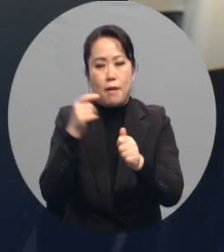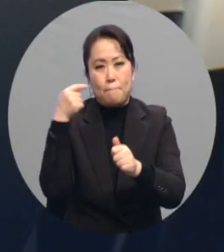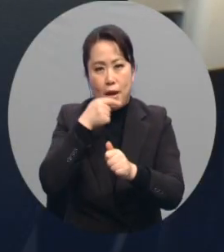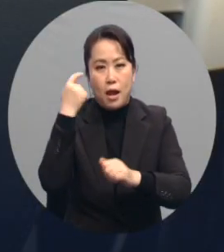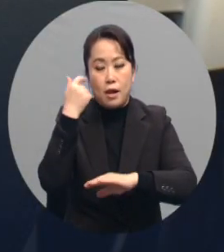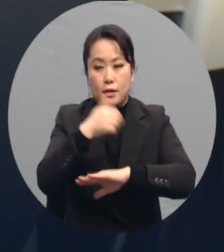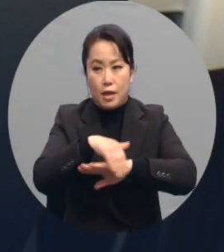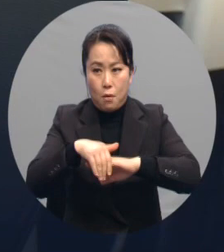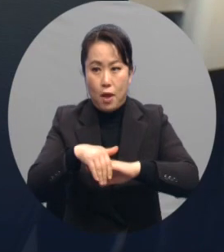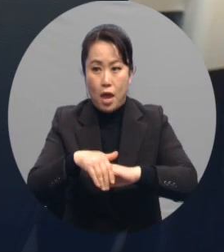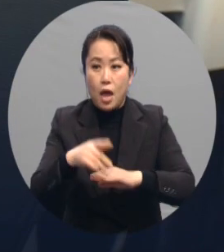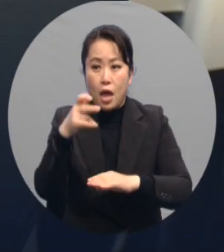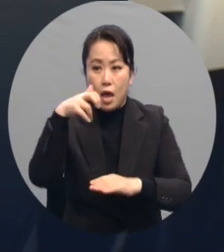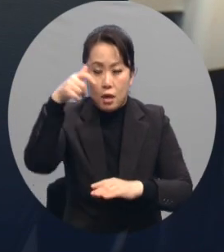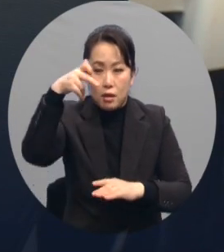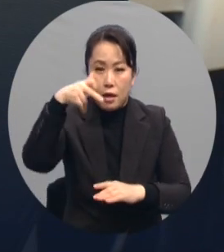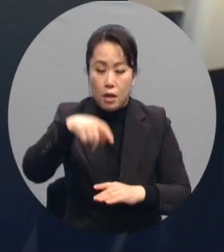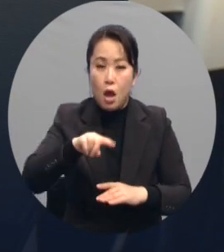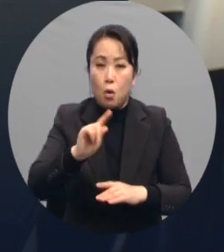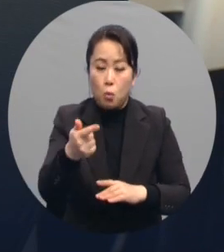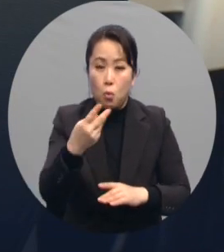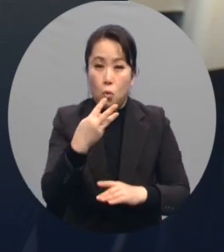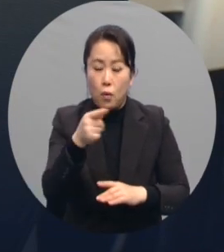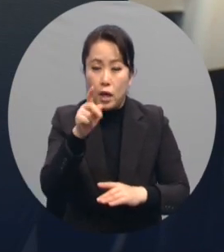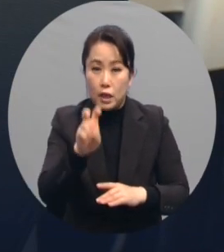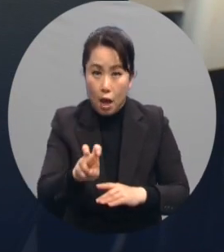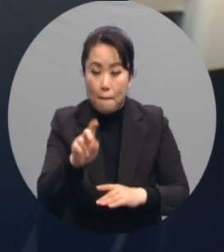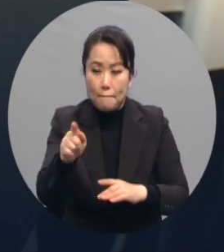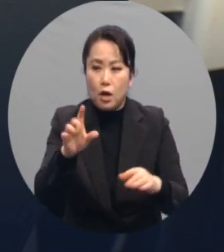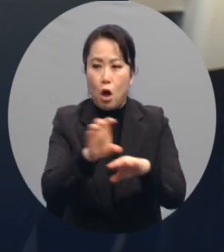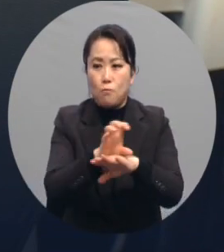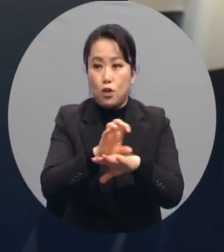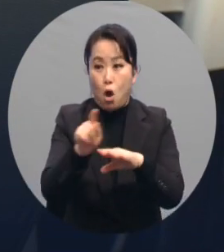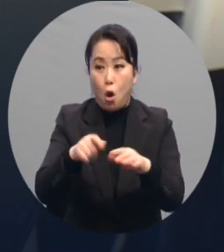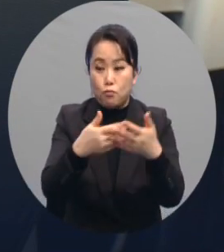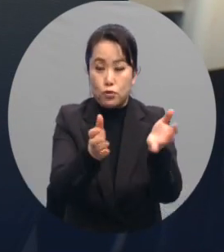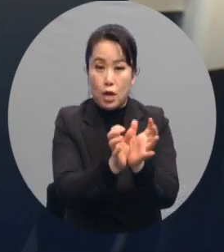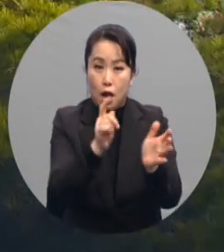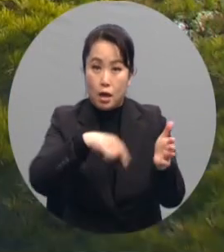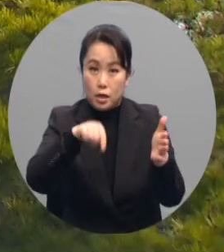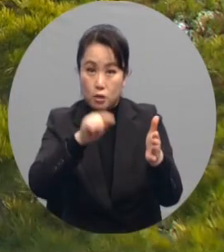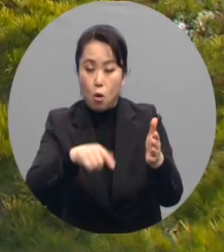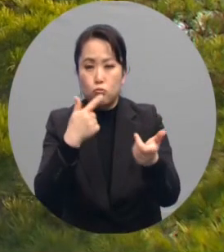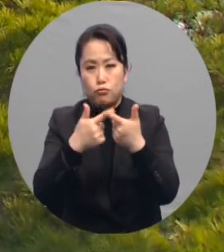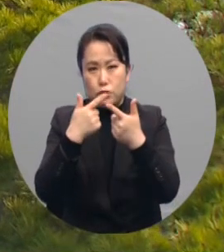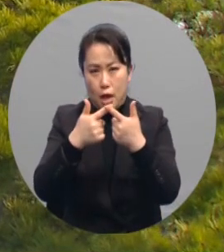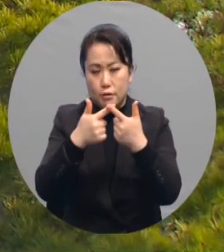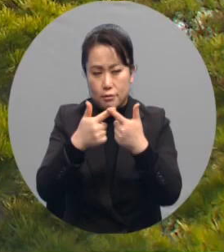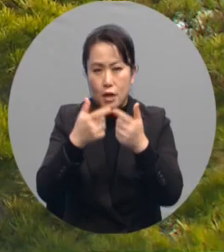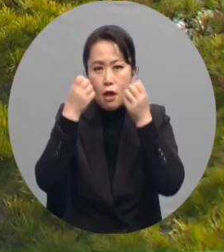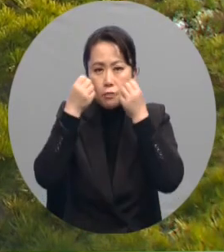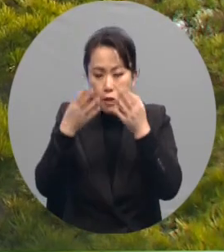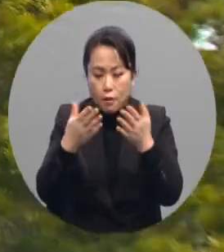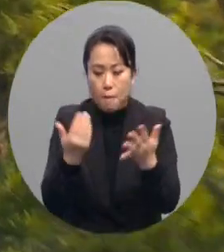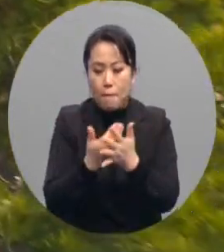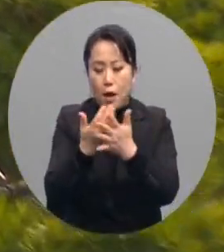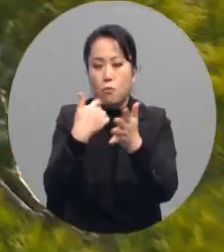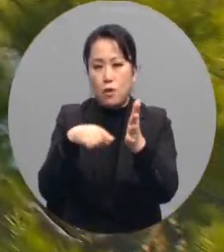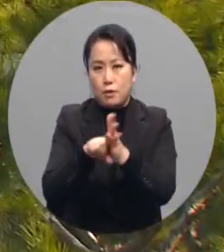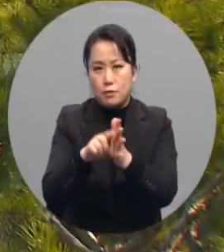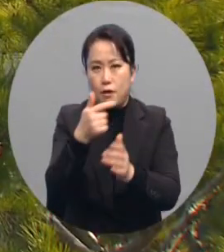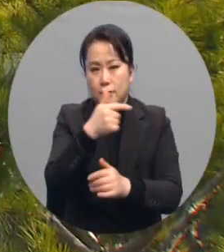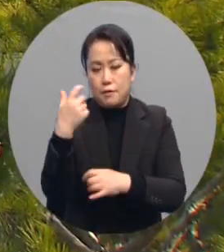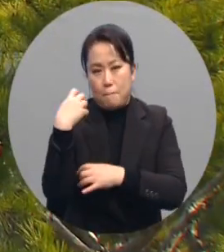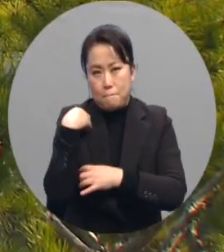부산이 새로운 생태계를 조성하는 데 큰 역할을 할 것으로 기대를 합니다. 20년 넘게 사업 파행과